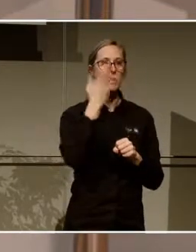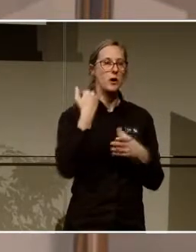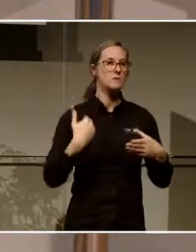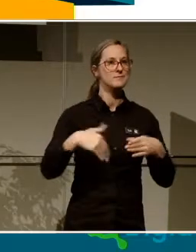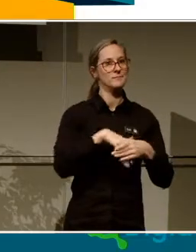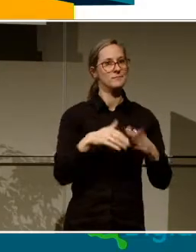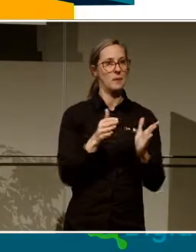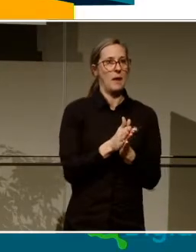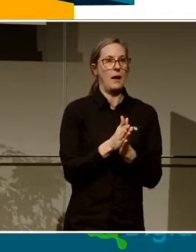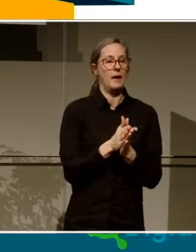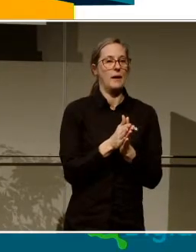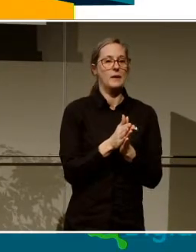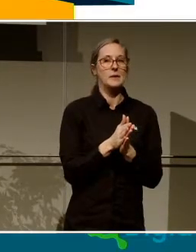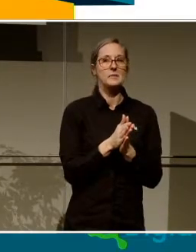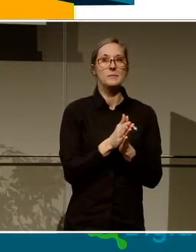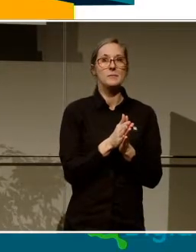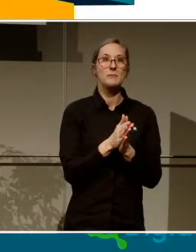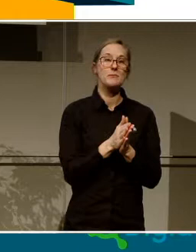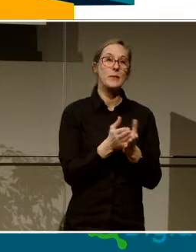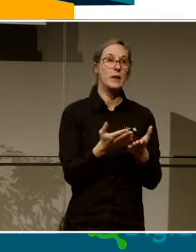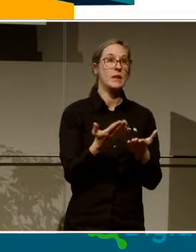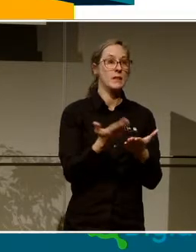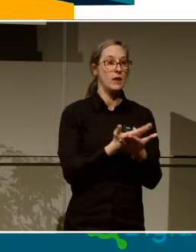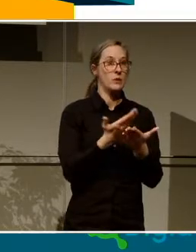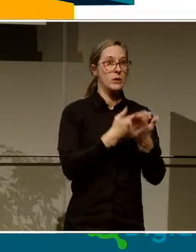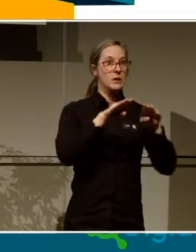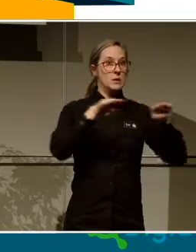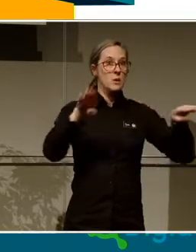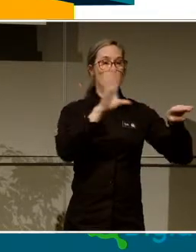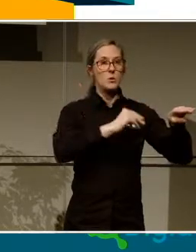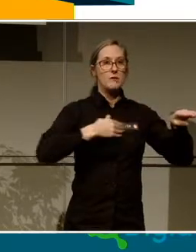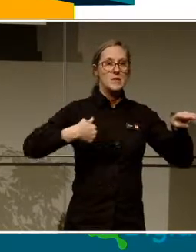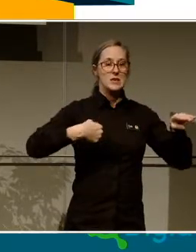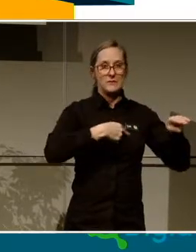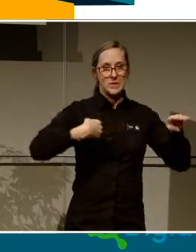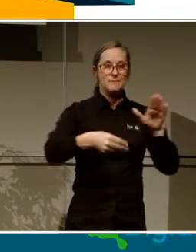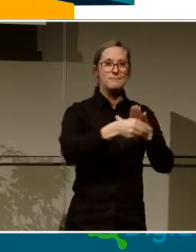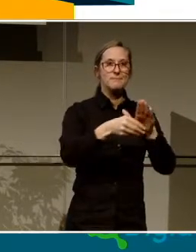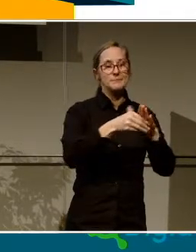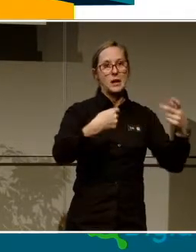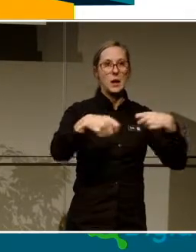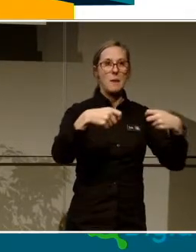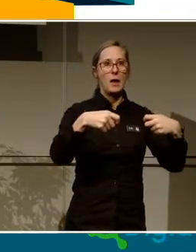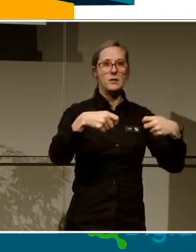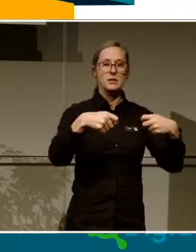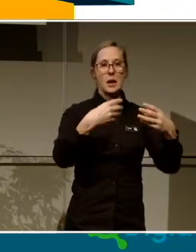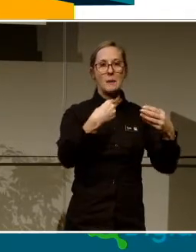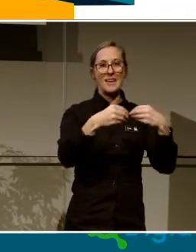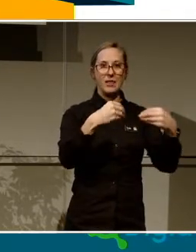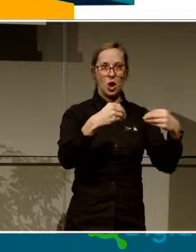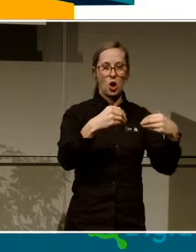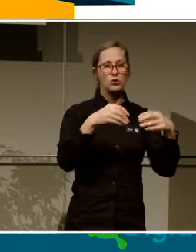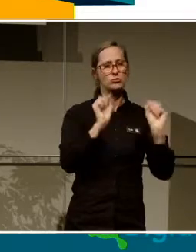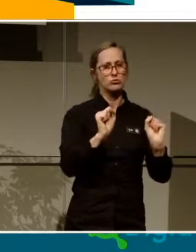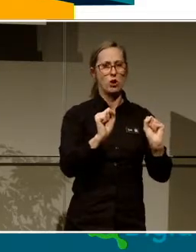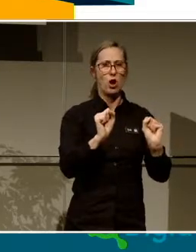med. Från en nationell nivå så bistår vi med kampanjmaterial som vi försöker göra så anonymt så att